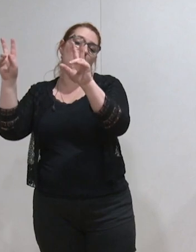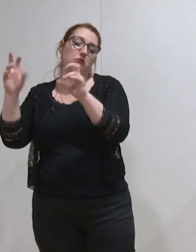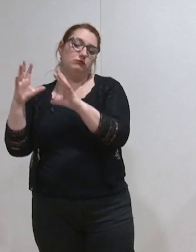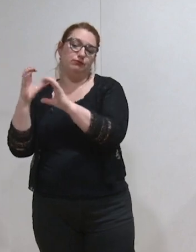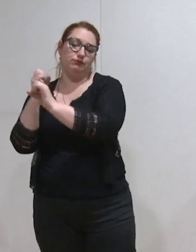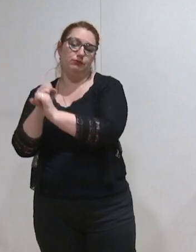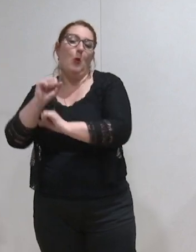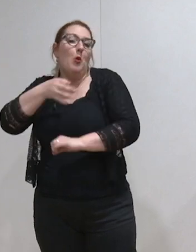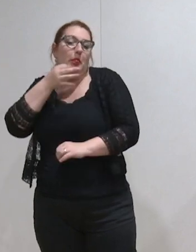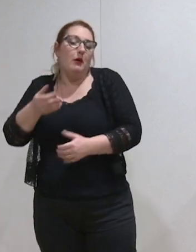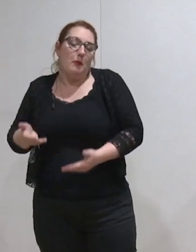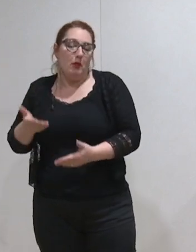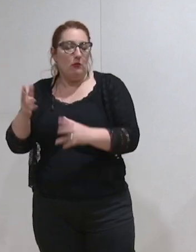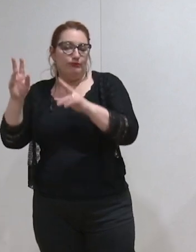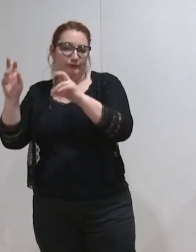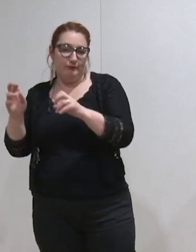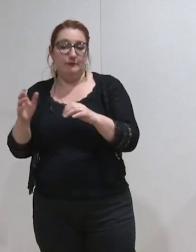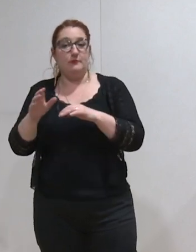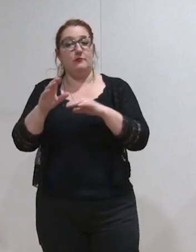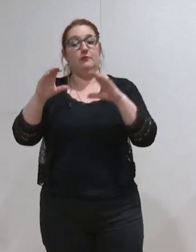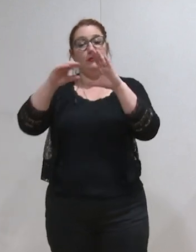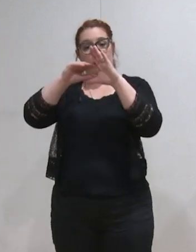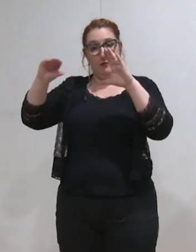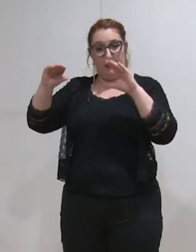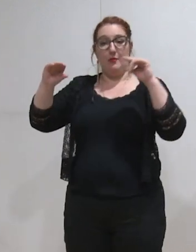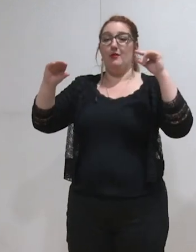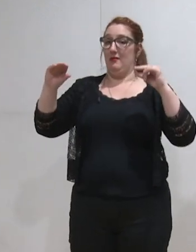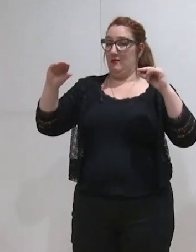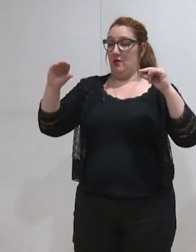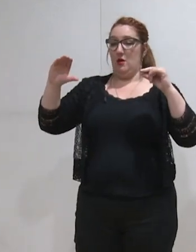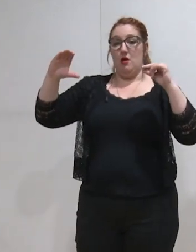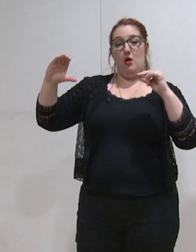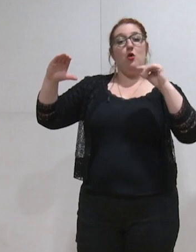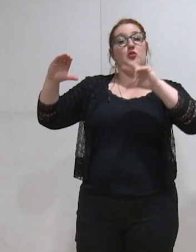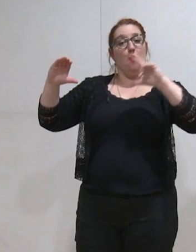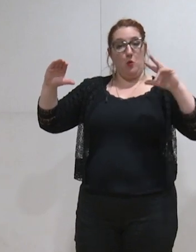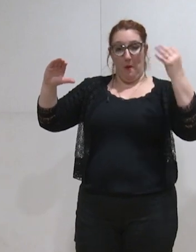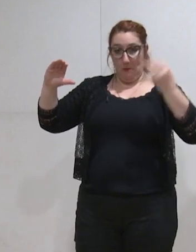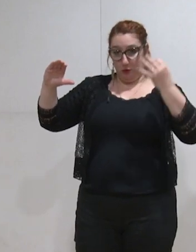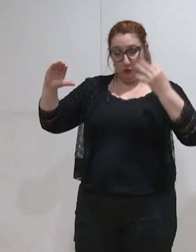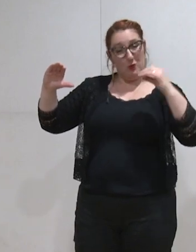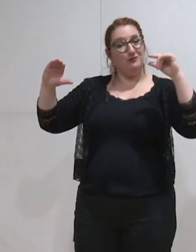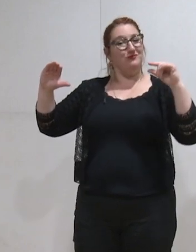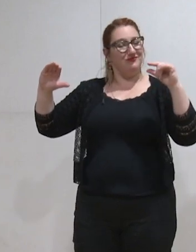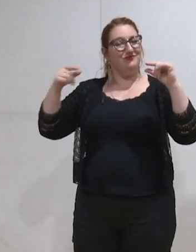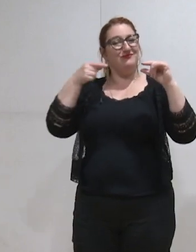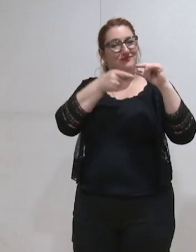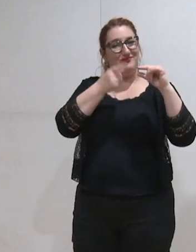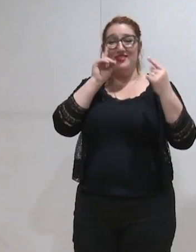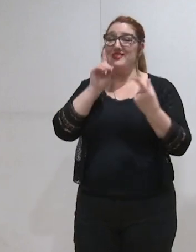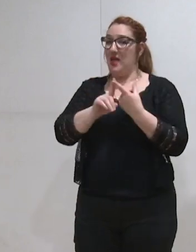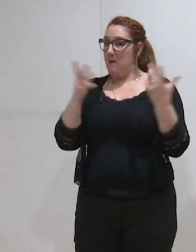étape et une autre partie de la subvention donc la différence 33 % qui concerne on va dire le